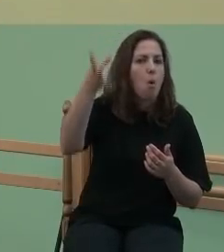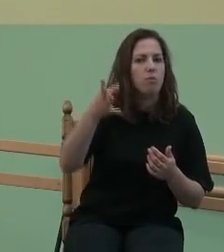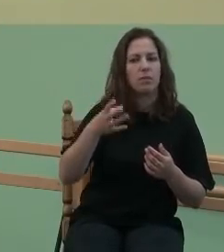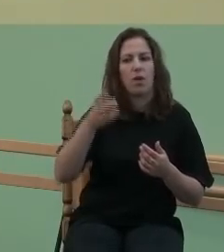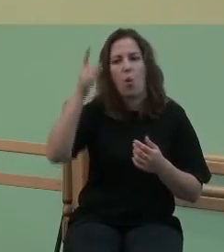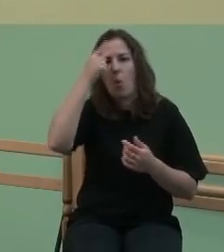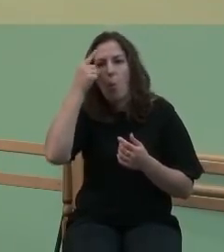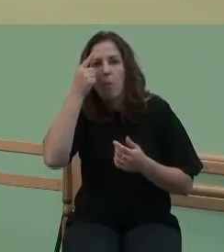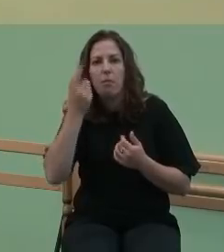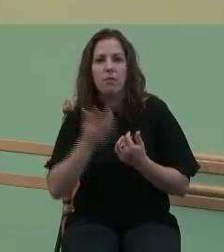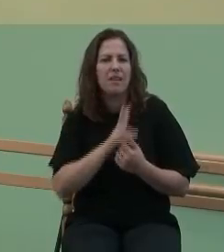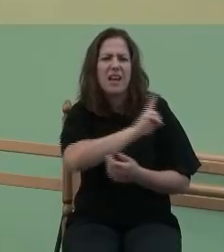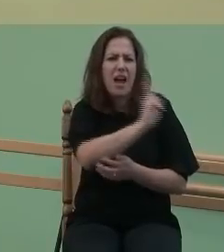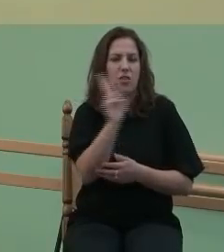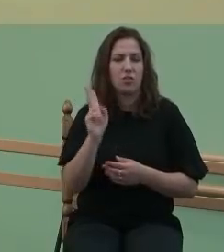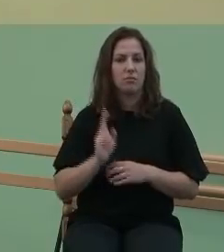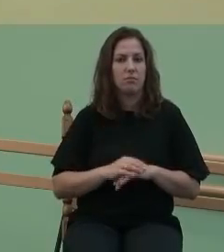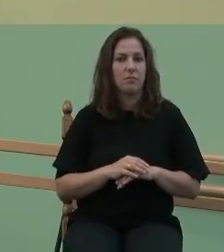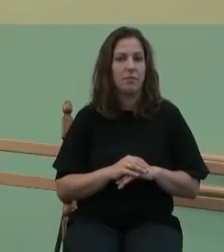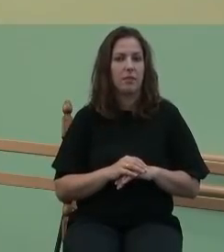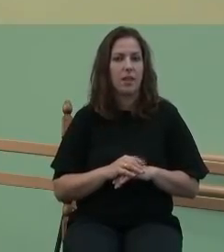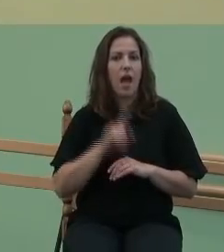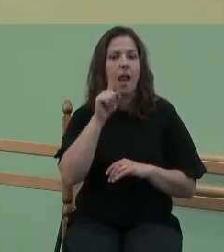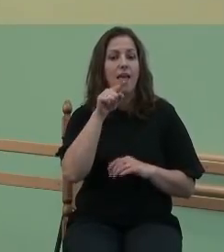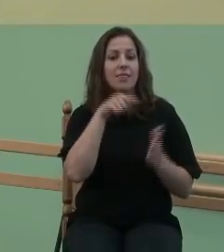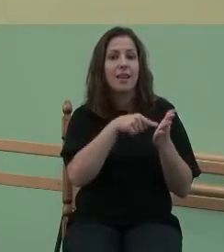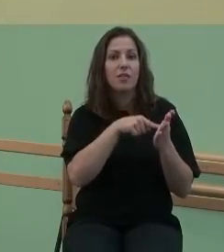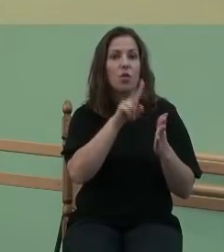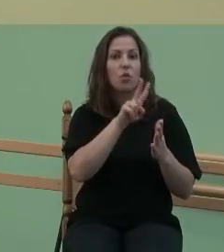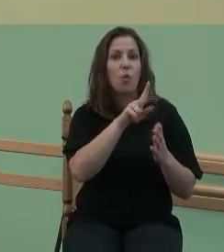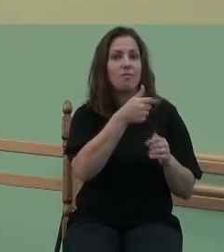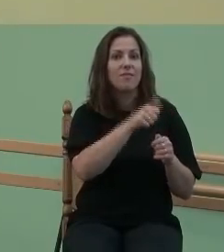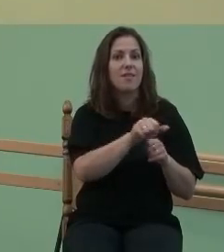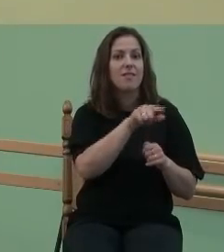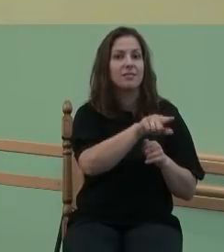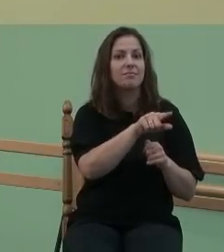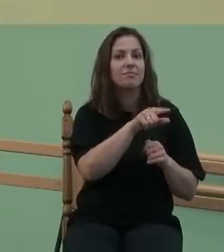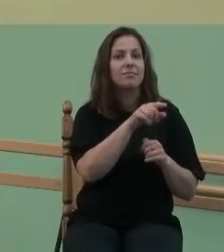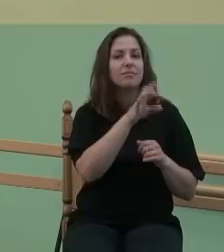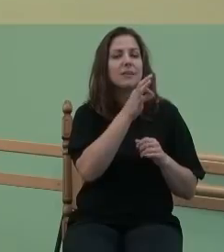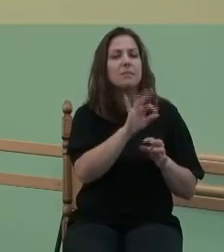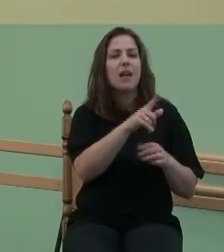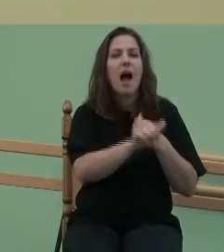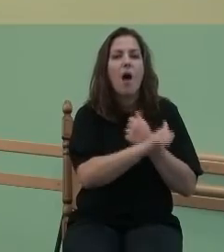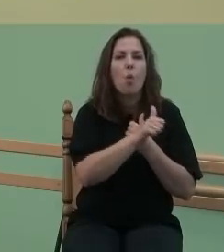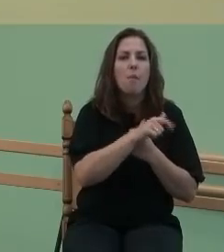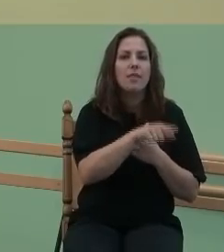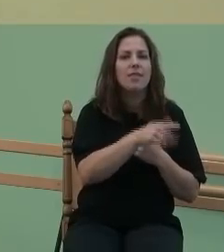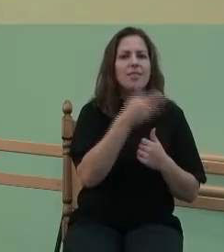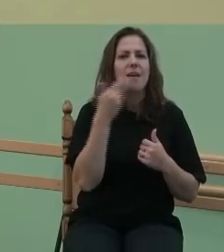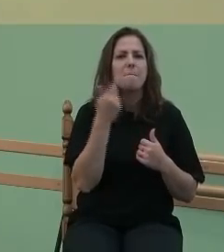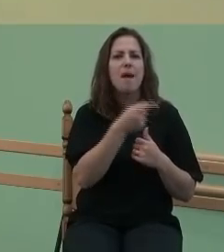głupi, każdy. Ale ten, kto nie jest, czyja argumentacja nie ma za